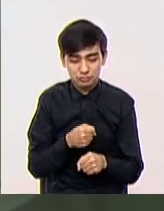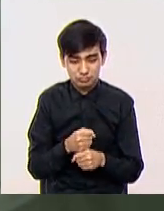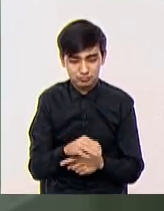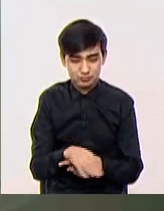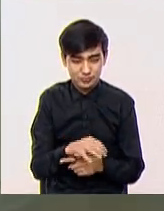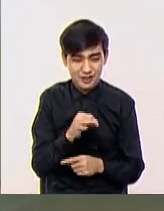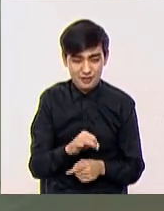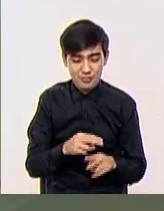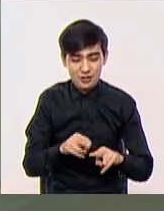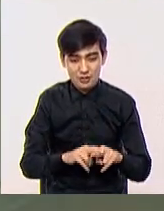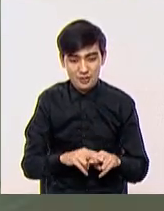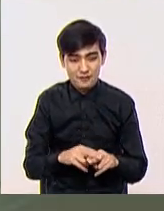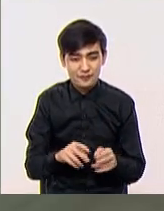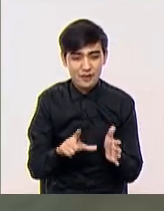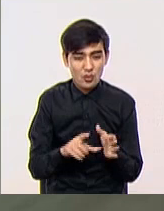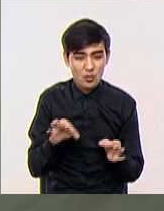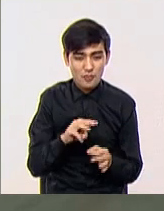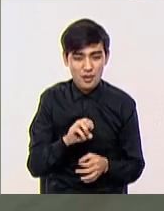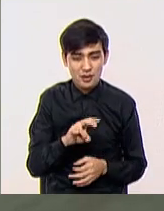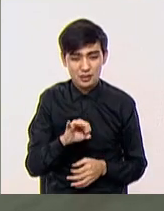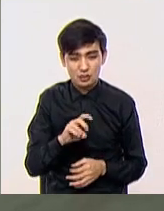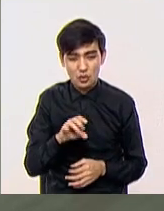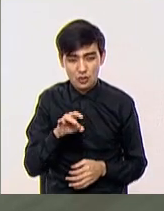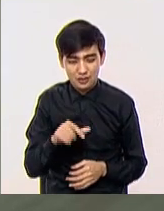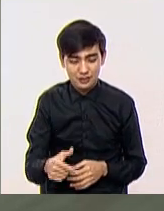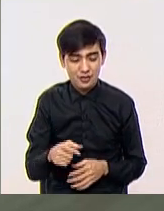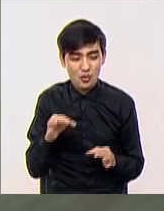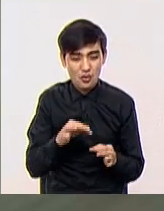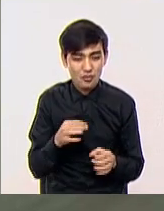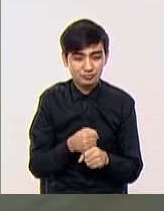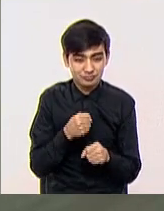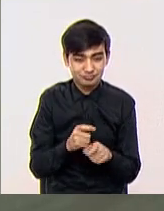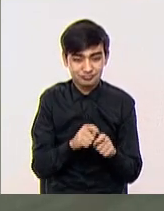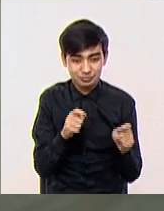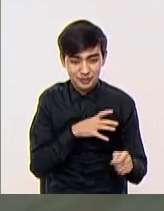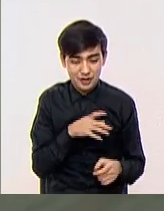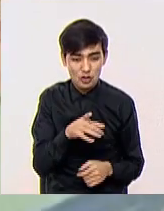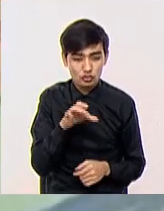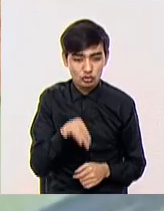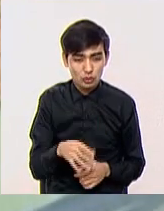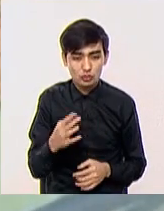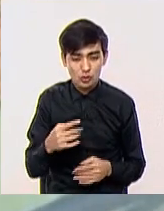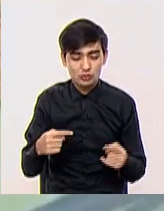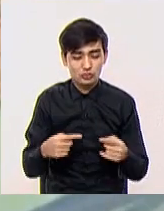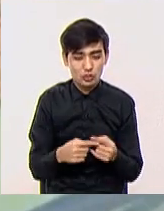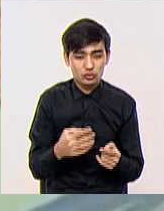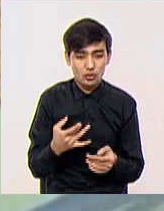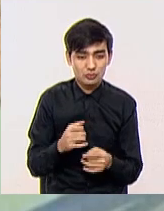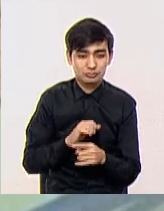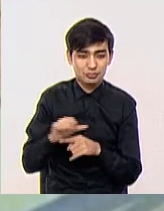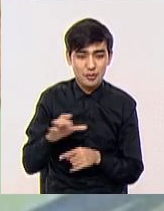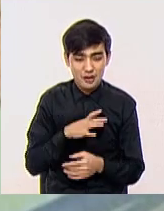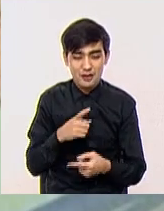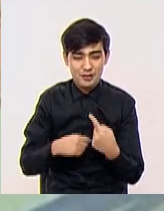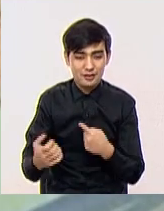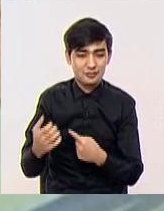отыр. Сол үшін қаржылық мониторинг агенттігінен мекеме құрылғалы бері офшорлық шоттардан нақты қанша қаражат қайтарылғаны